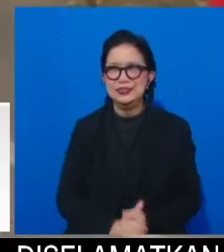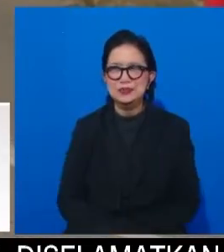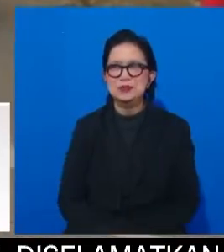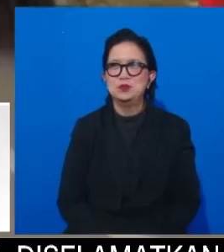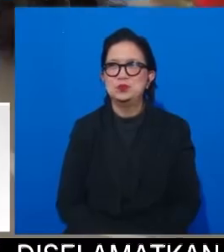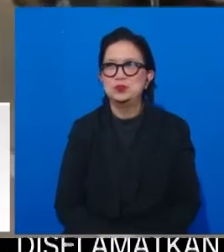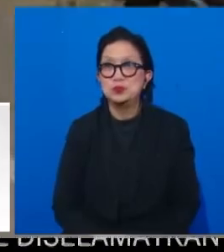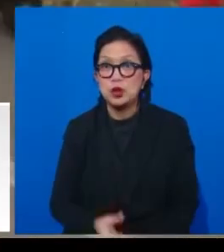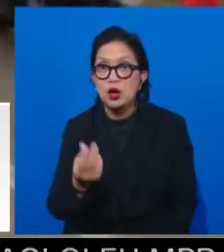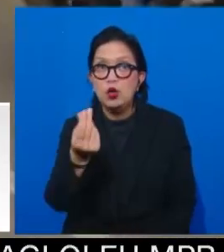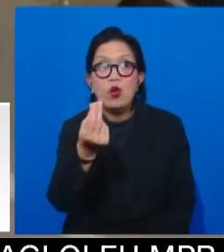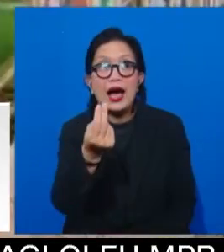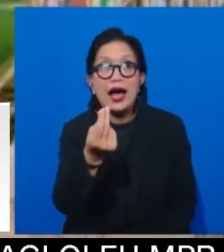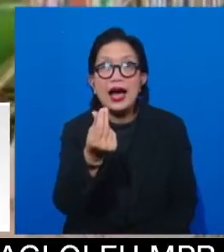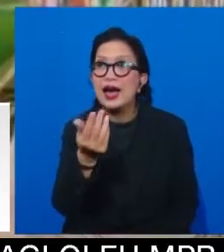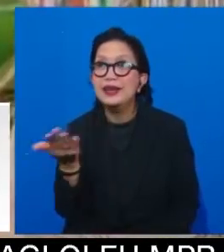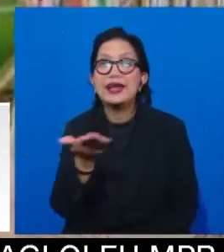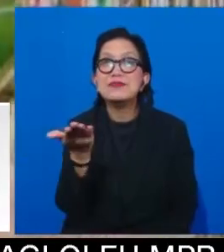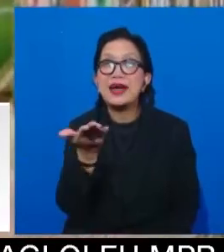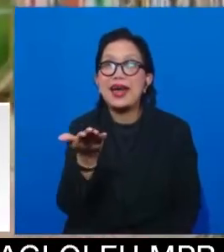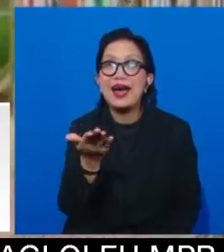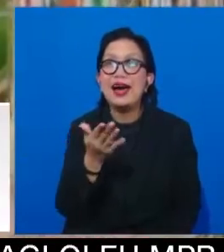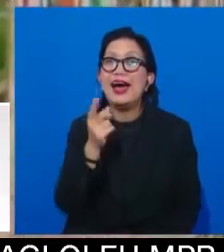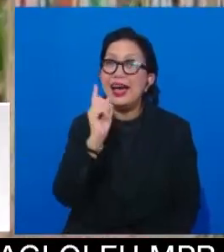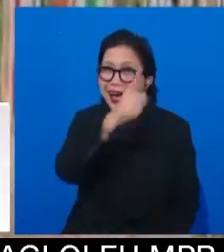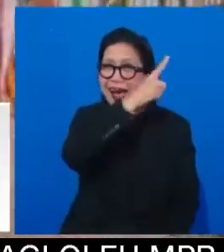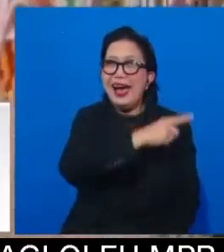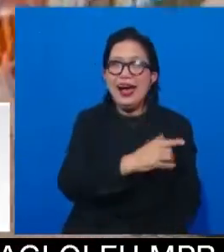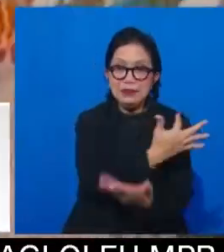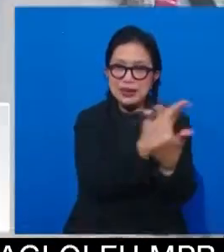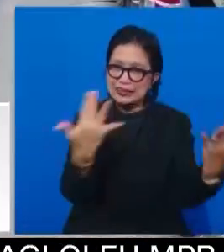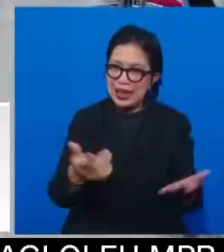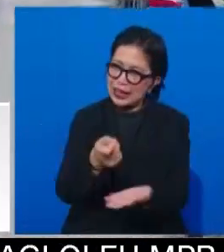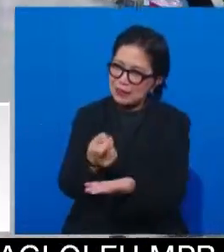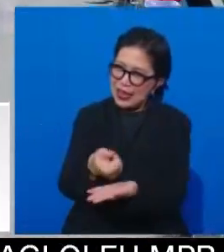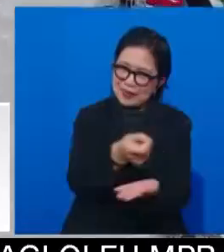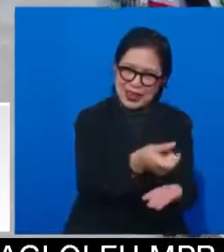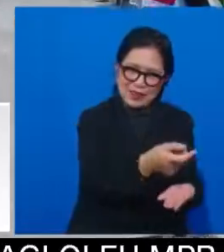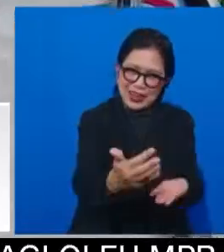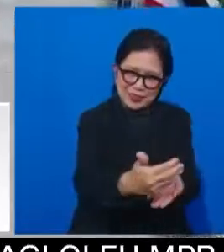Uang untuk membuat hiasan-hiasan ini berasal dari urunan warga.